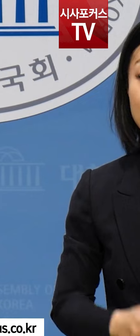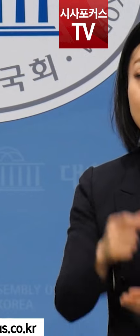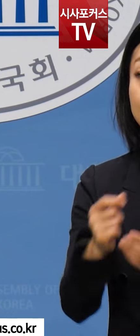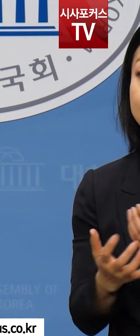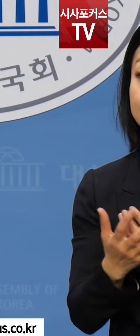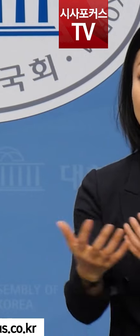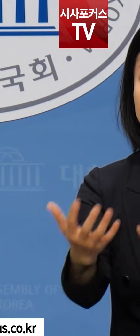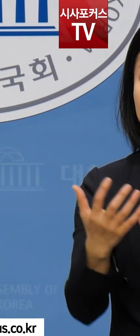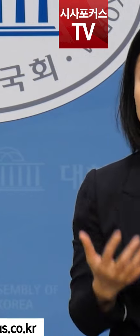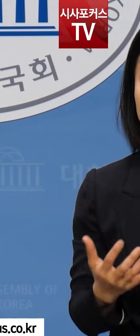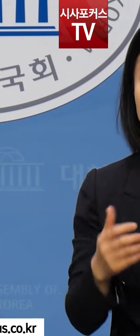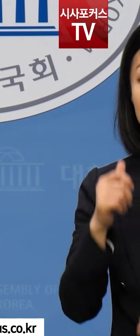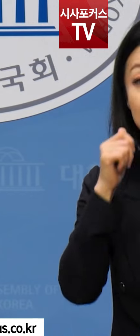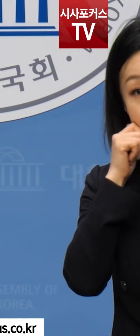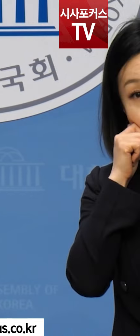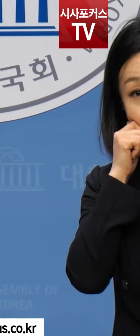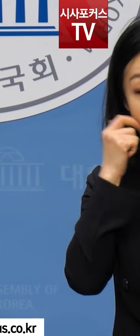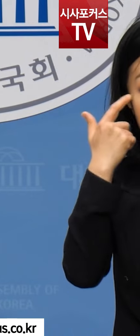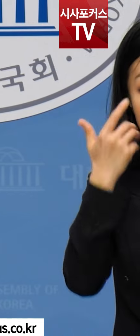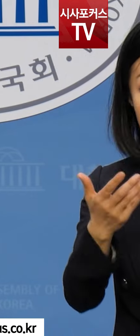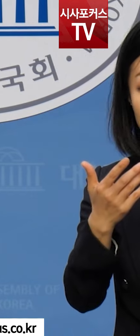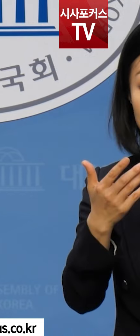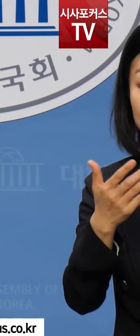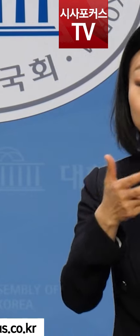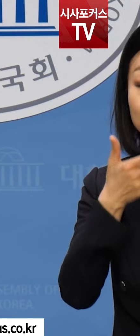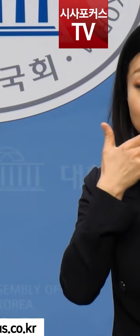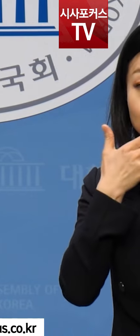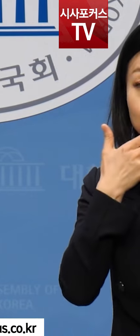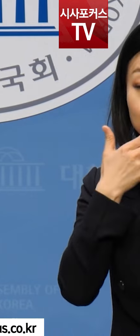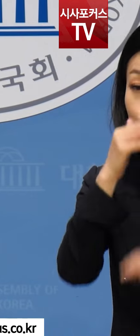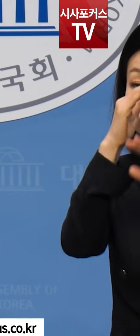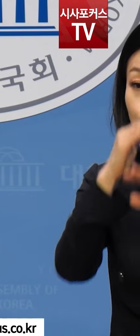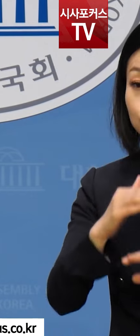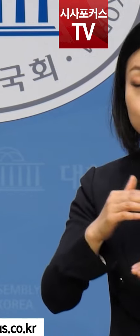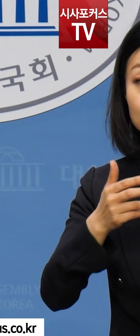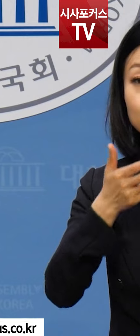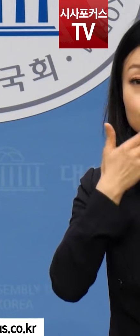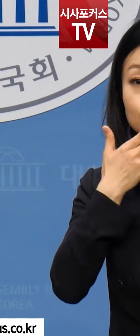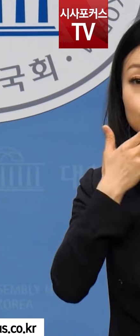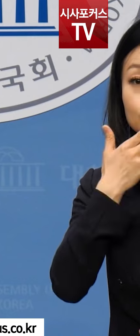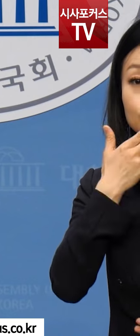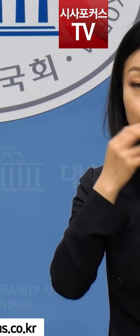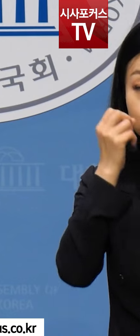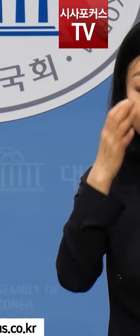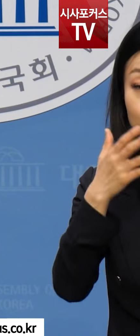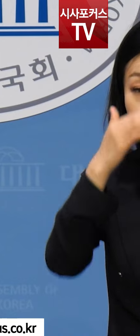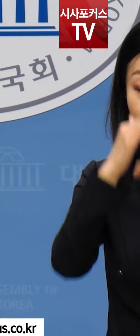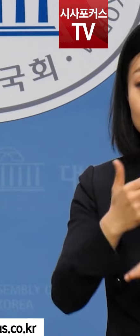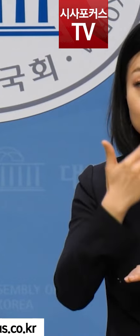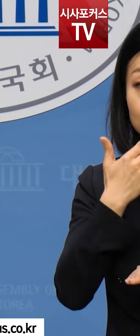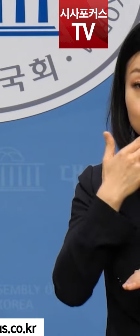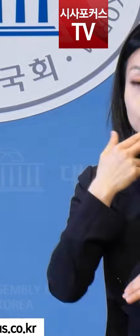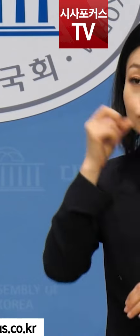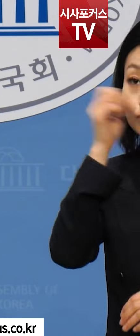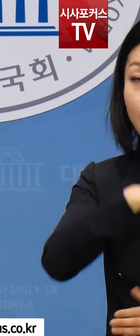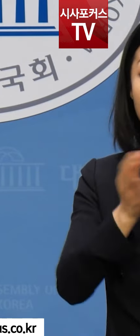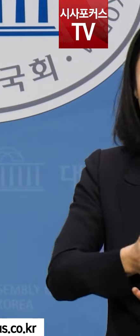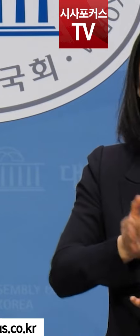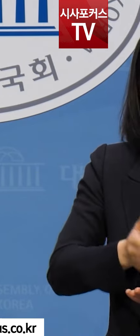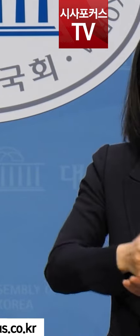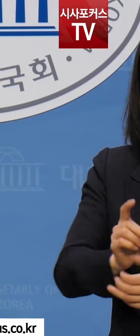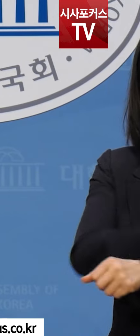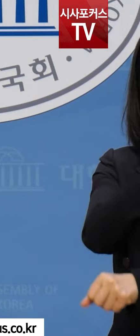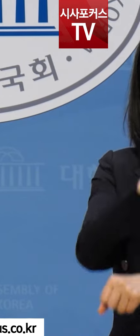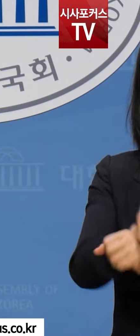기자들이 참석하지도 못하고 질문도 없이 새로운 내용도 없이 기존의 일방적 주장만 1시간